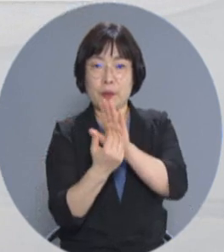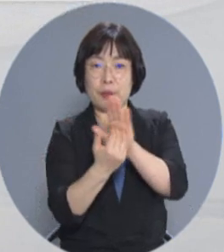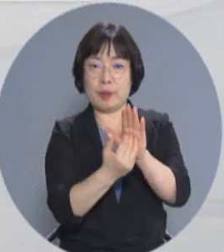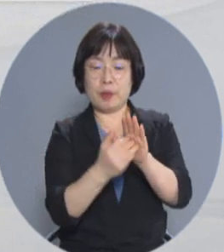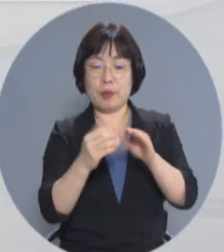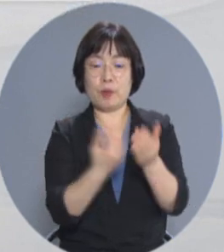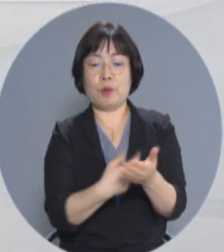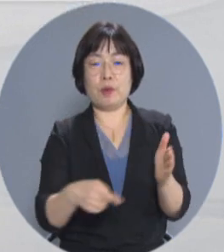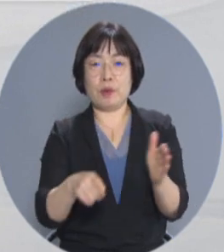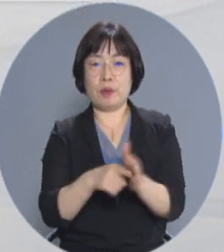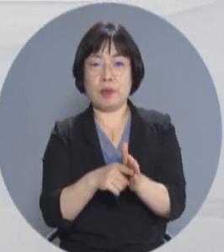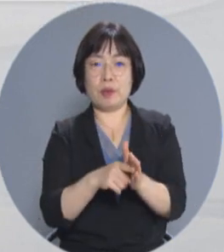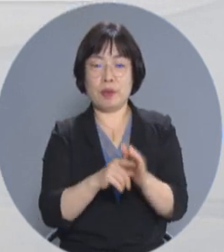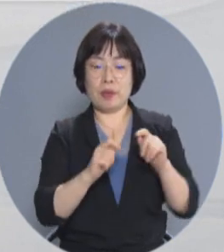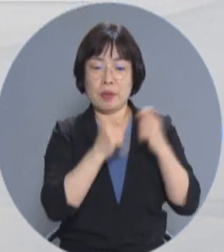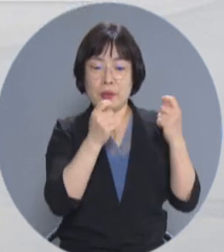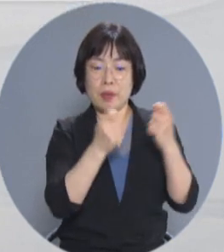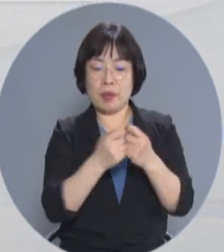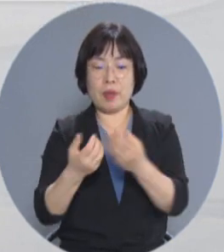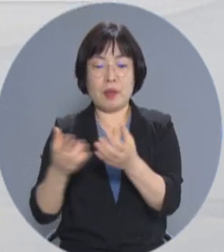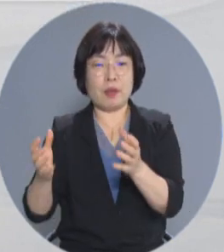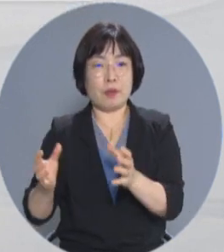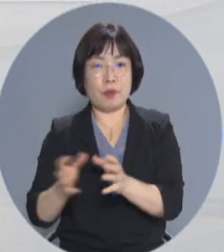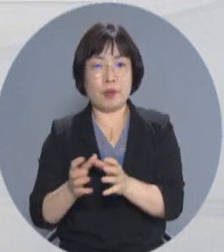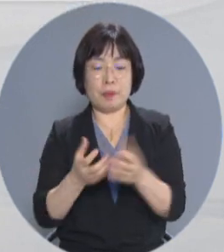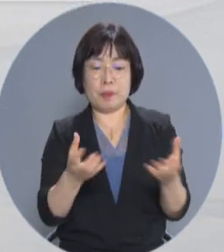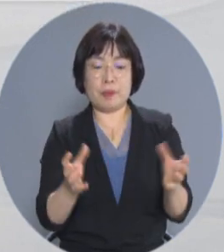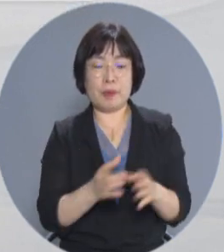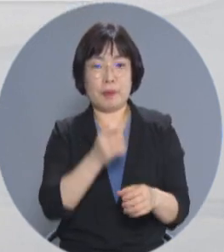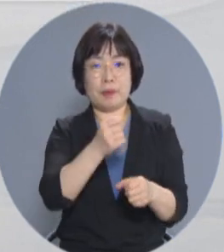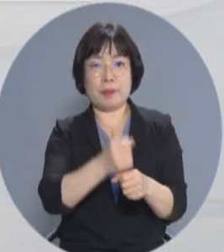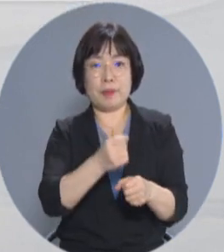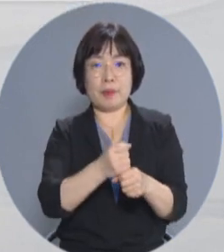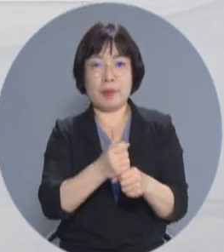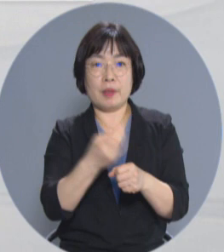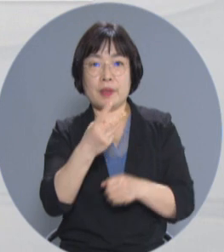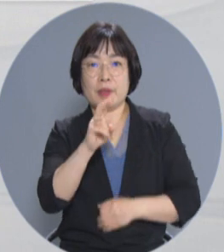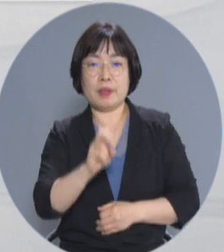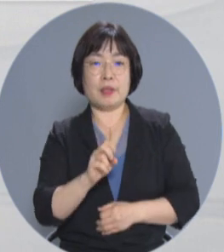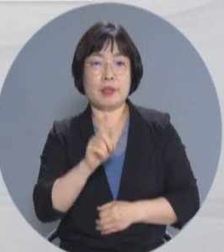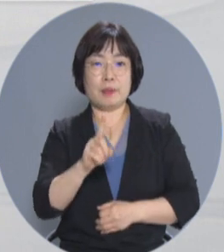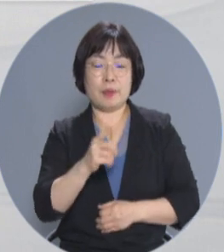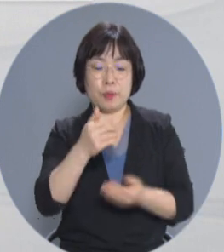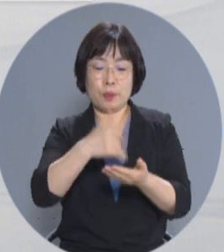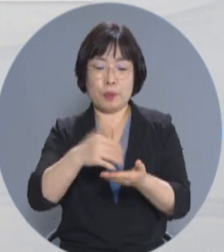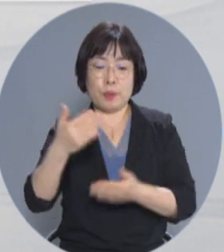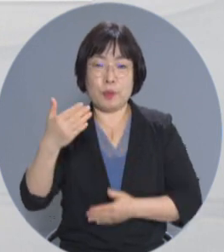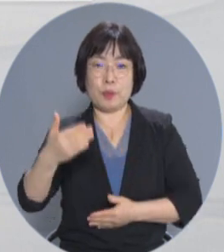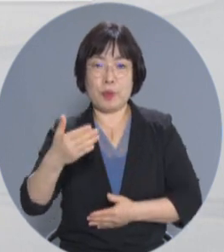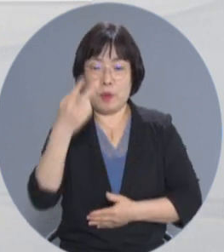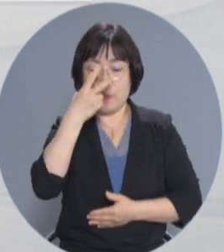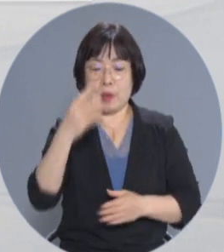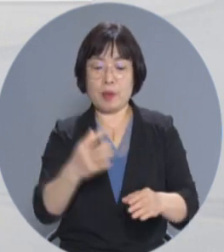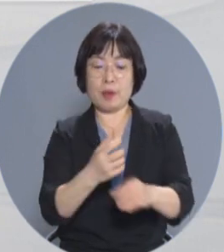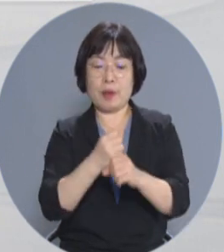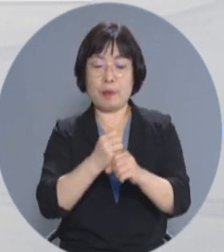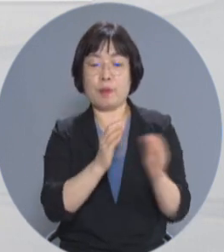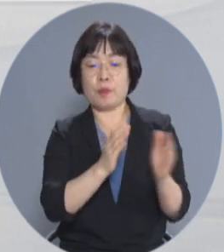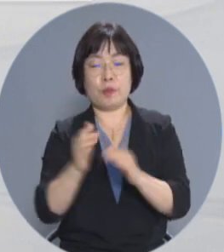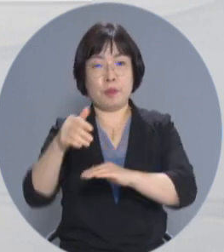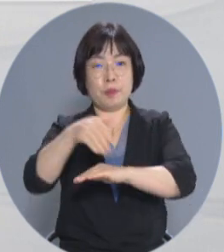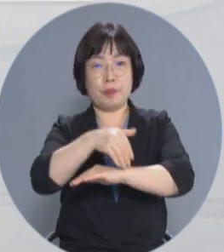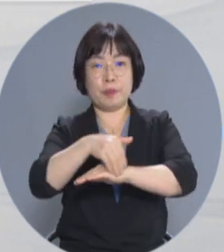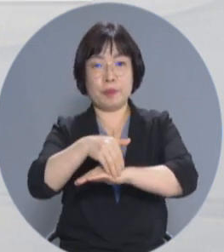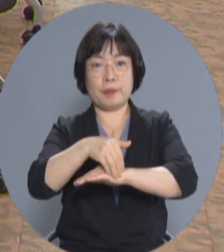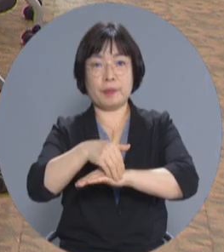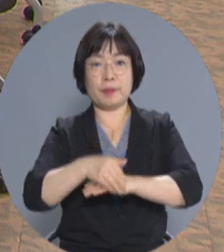대책 마련을 위해 구성된 여수산단 민관 협력 거버넌스는 지난 2021년 9가지 환경관리종합 대책을 마련했습니다